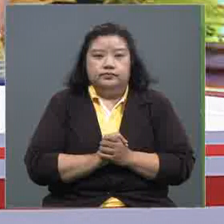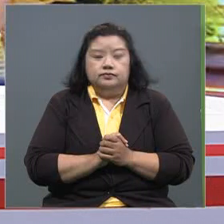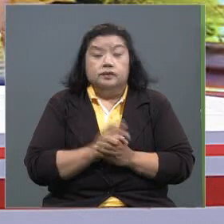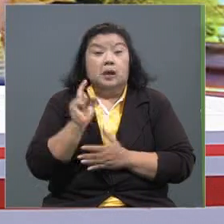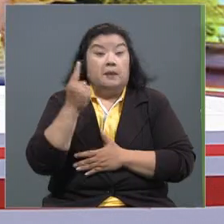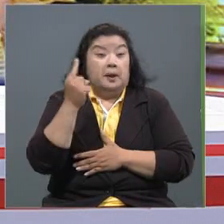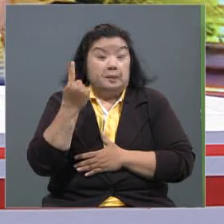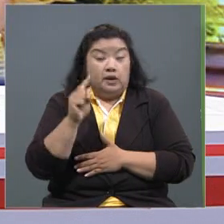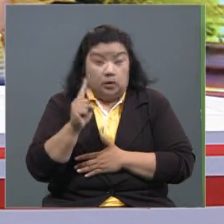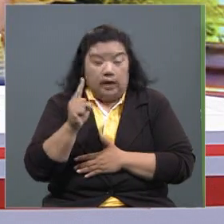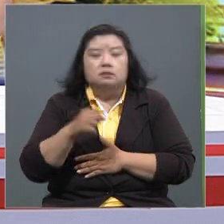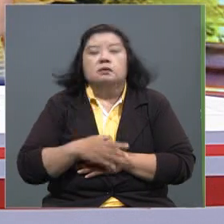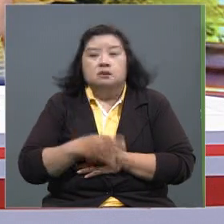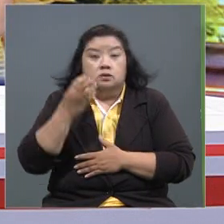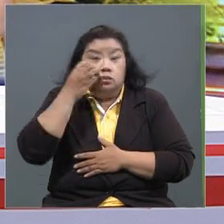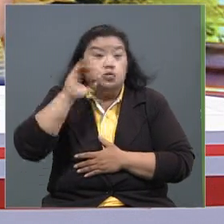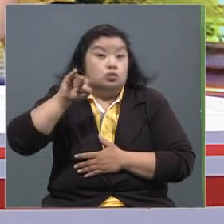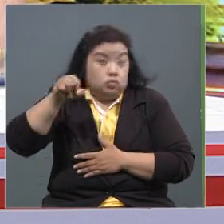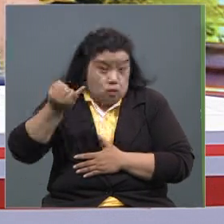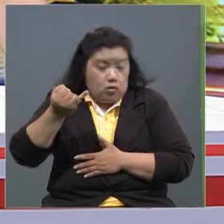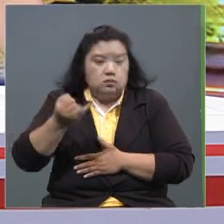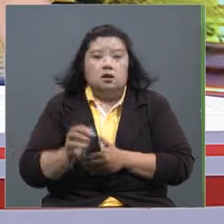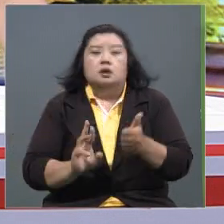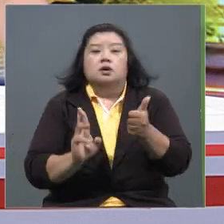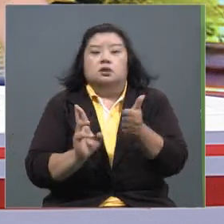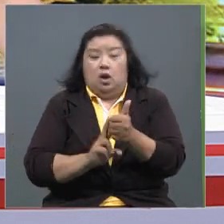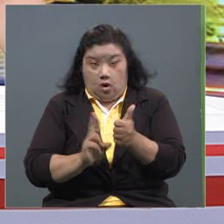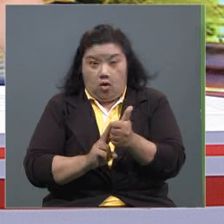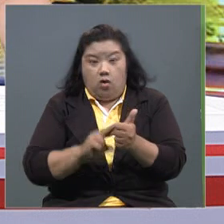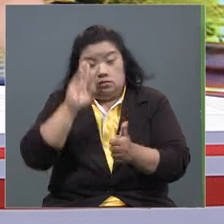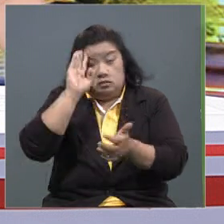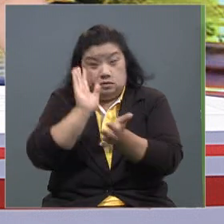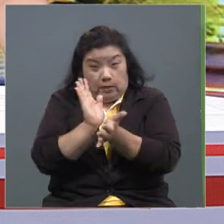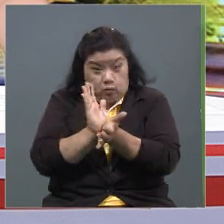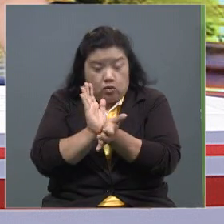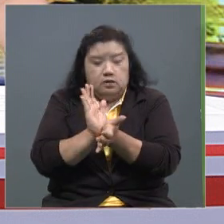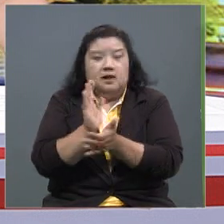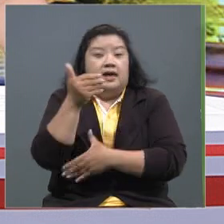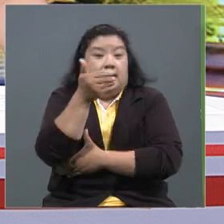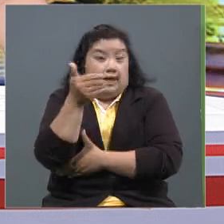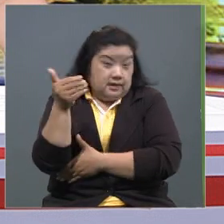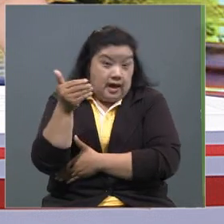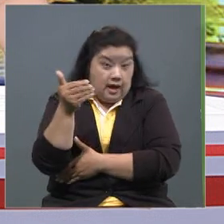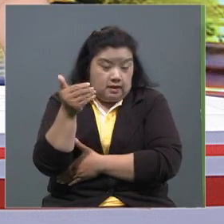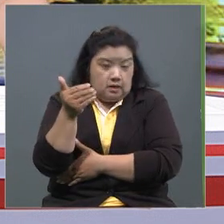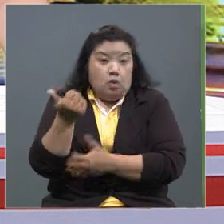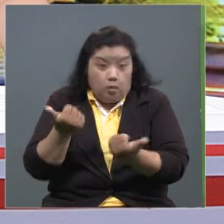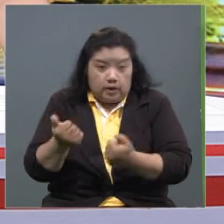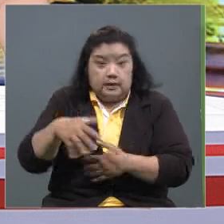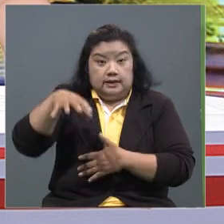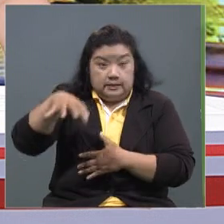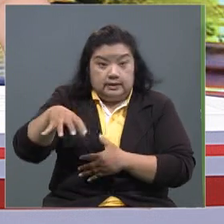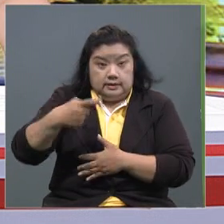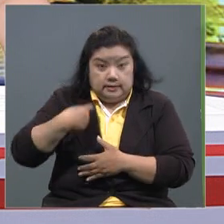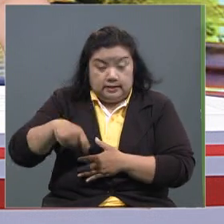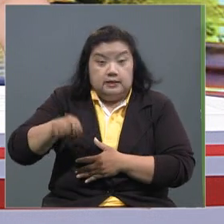ไปดูเรื่องของบิ๊กโจ๊กกันหน่อยนะคะพลตำรวจเอกสุรเชษฐ์หักพานรองผู้บัญชาการตำรวจแห่งชาติคือวันนี้เนี่ยไปศาลตามนัดนะคะเนื่องจากว่ามี